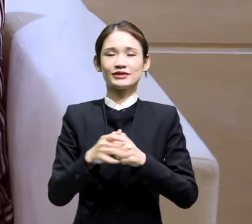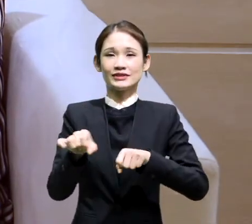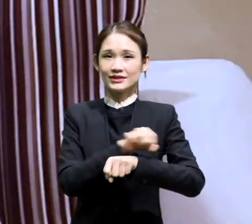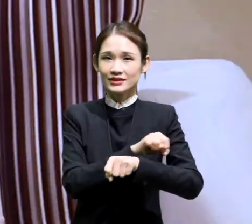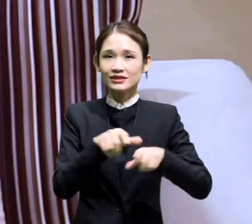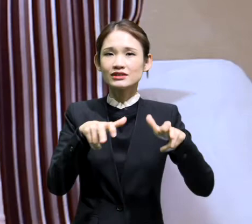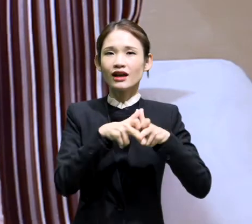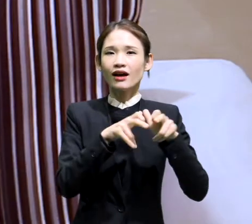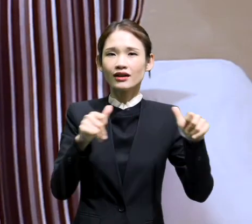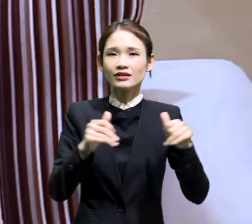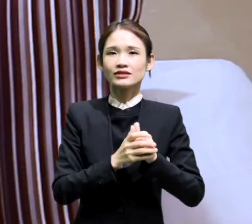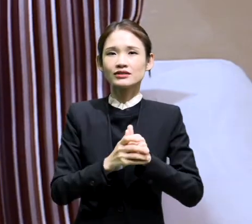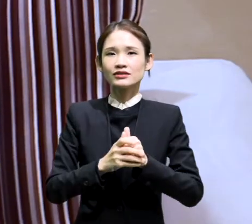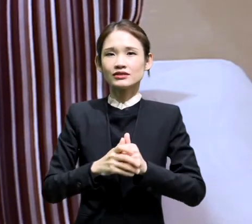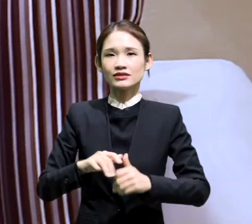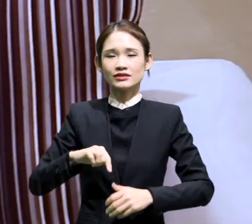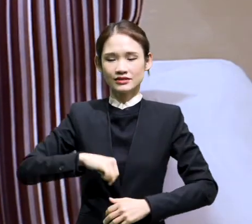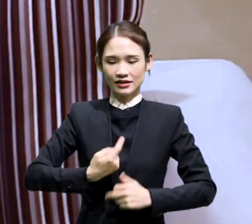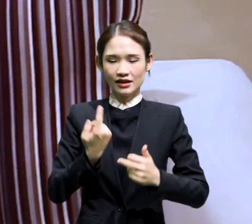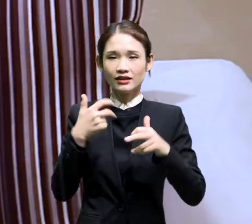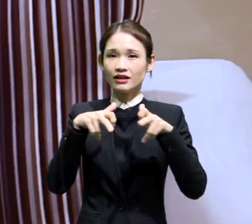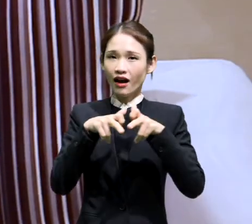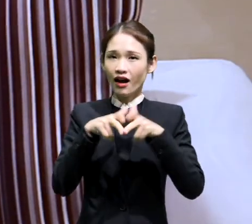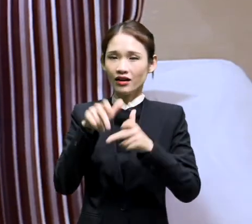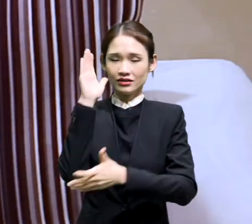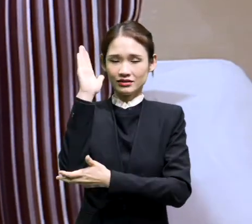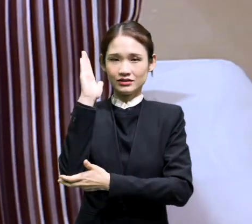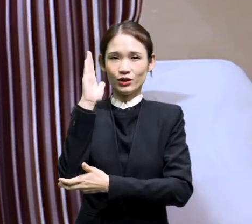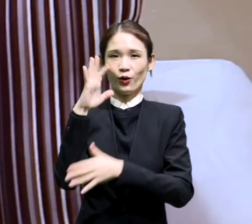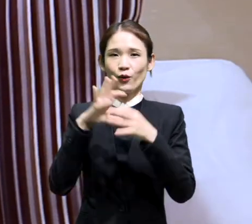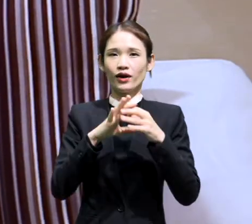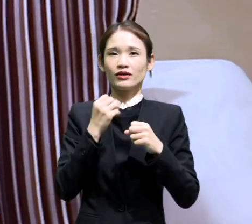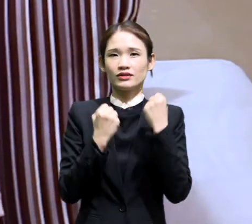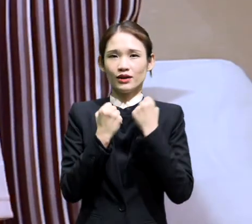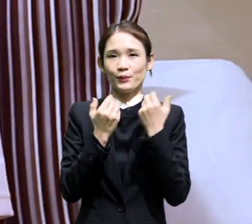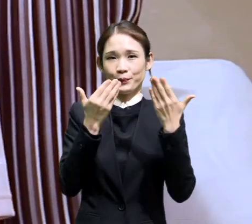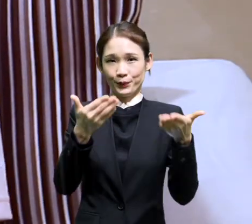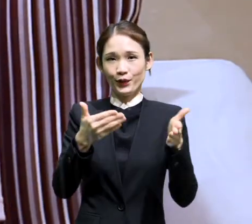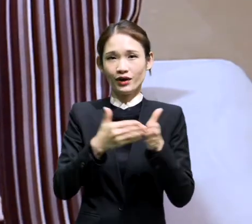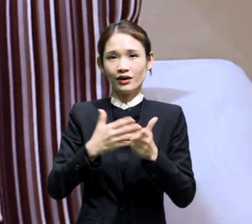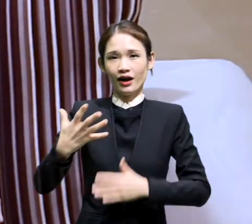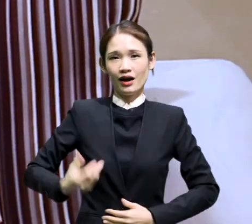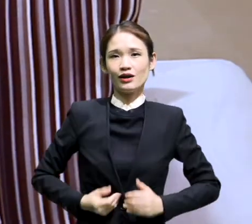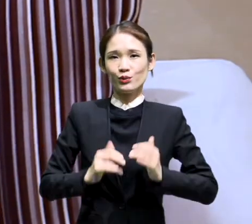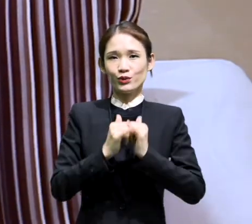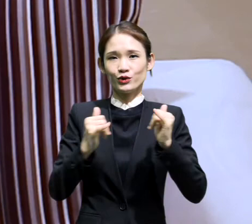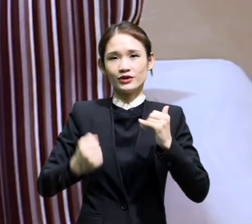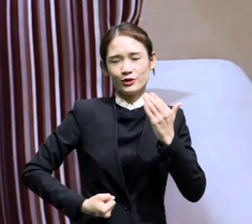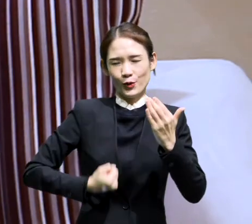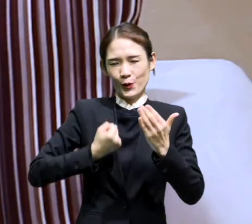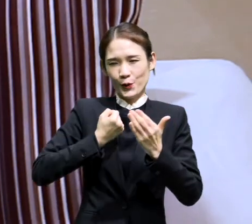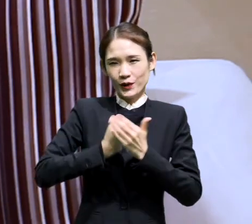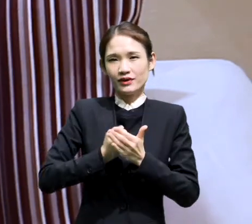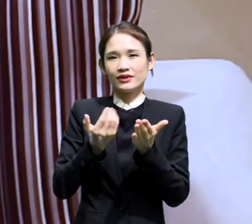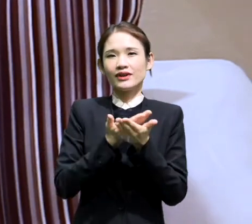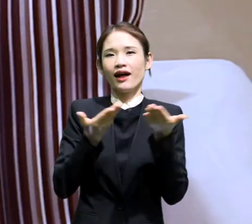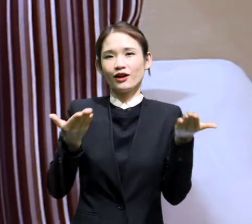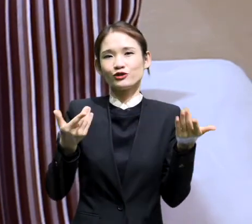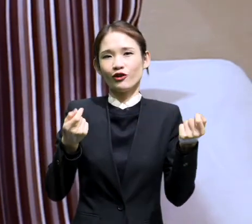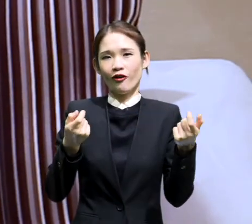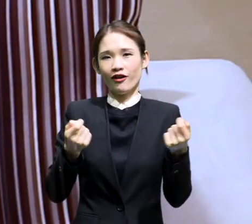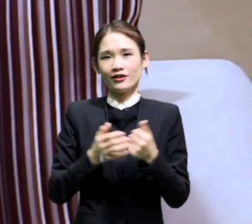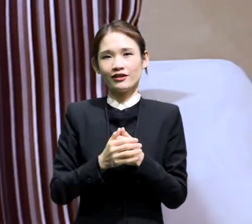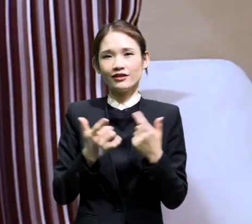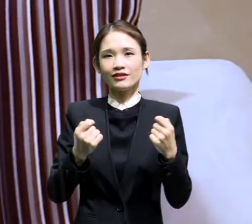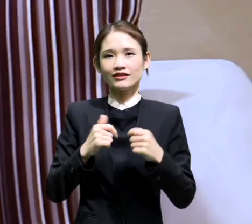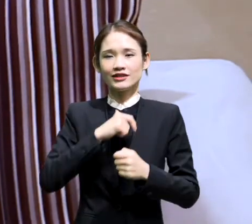특히 장애 자신의 장애 스토리에 대해서 얘기하시면서 캄보디아 분들에게 용기를 주는 것들이라든지